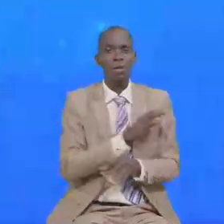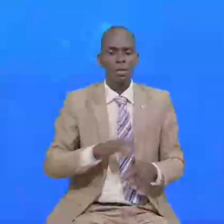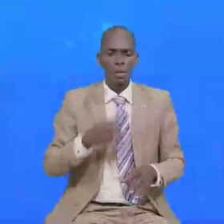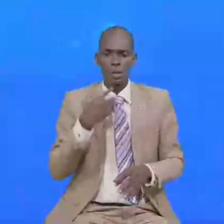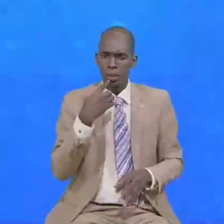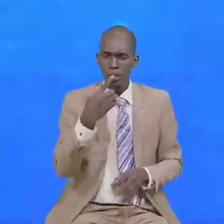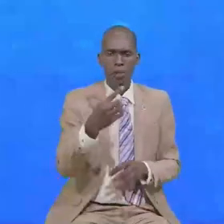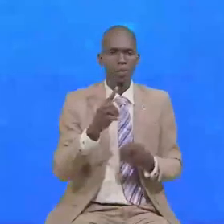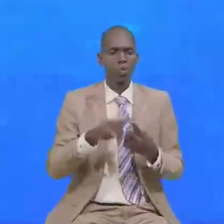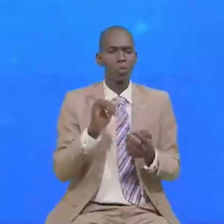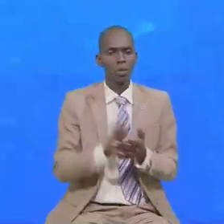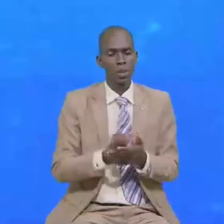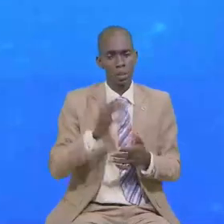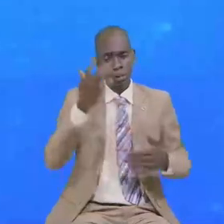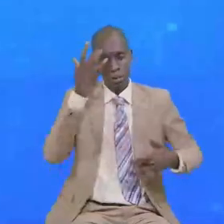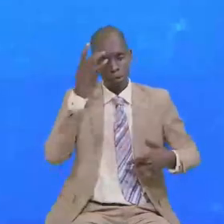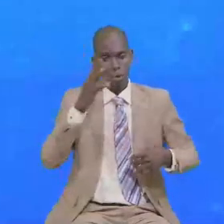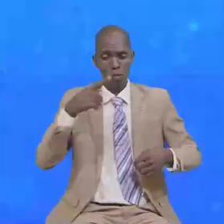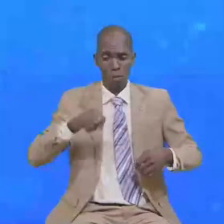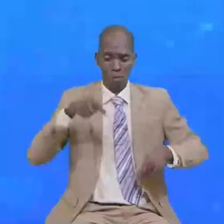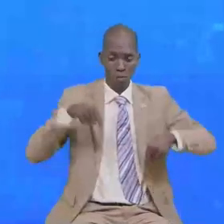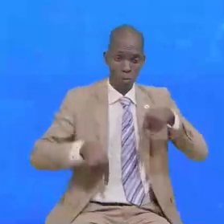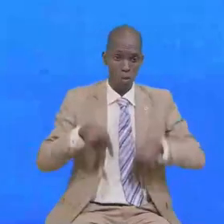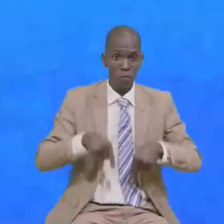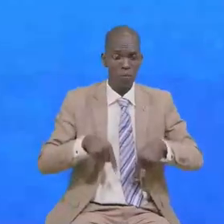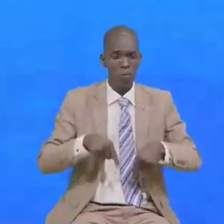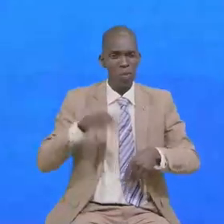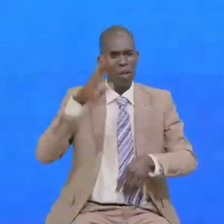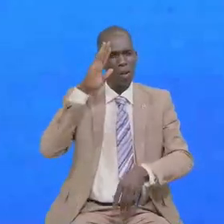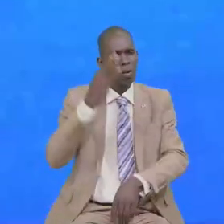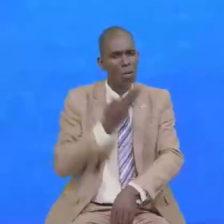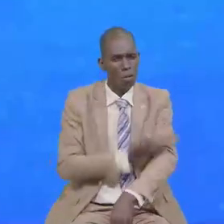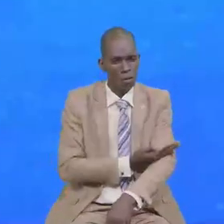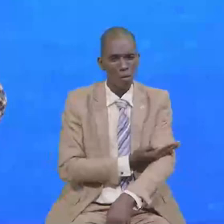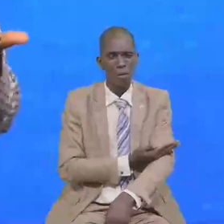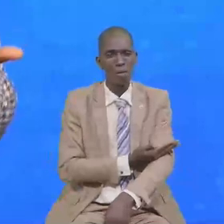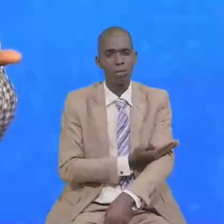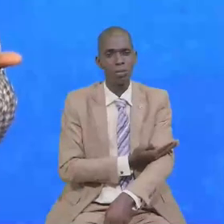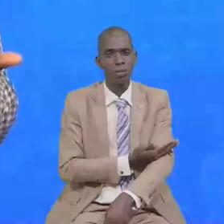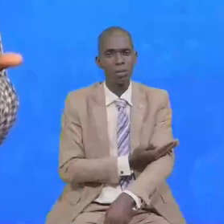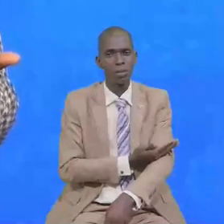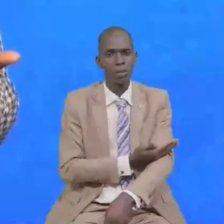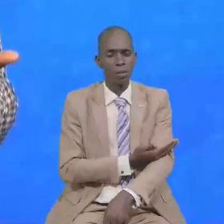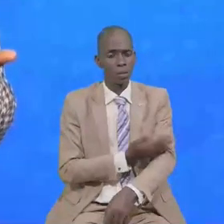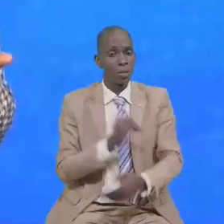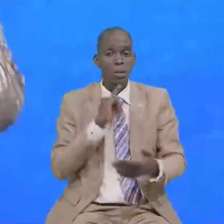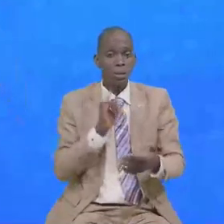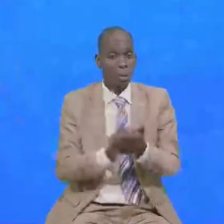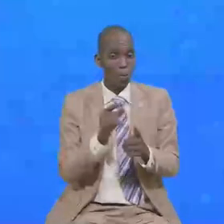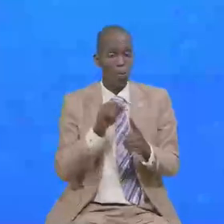Jésus, voyant leur foi, dit au paralytique, « Mon enfant, n'est-ce pas